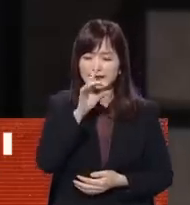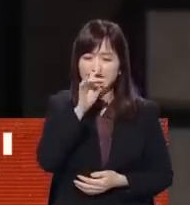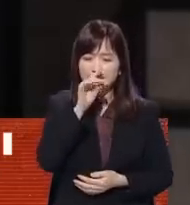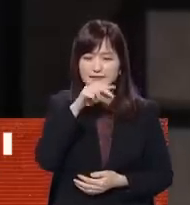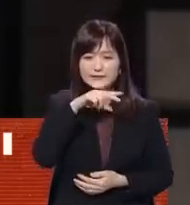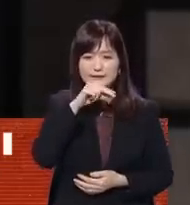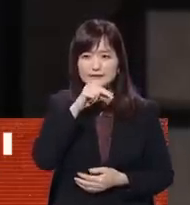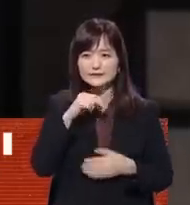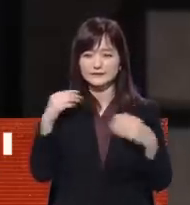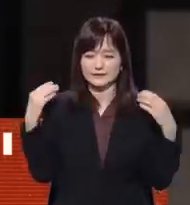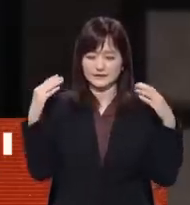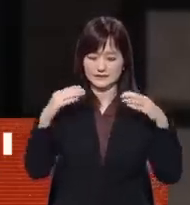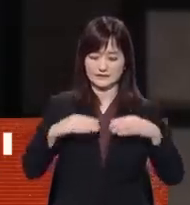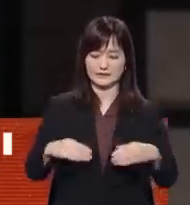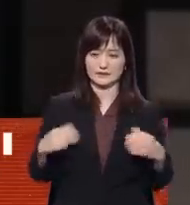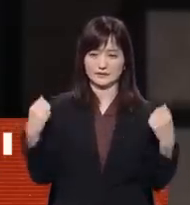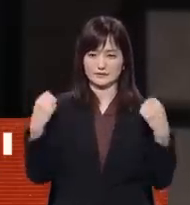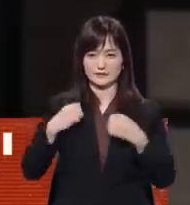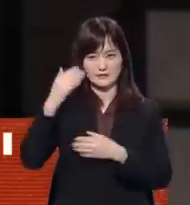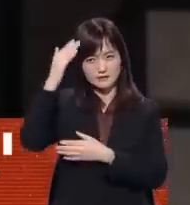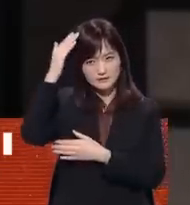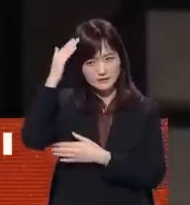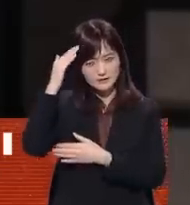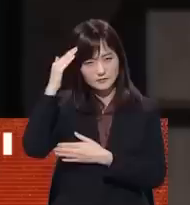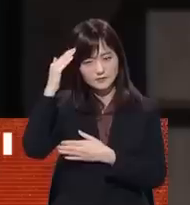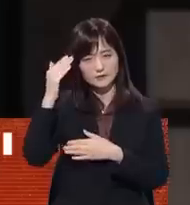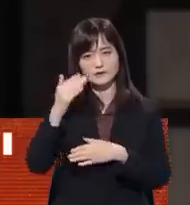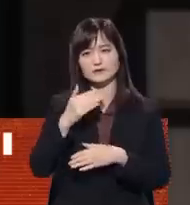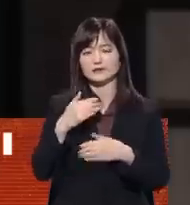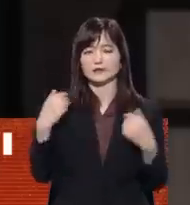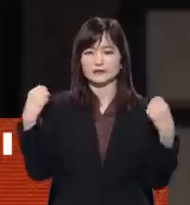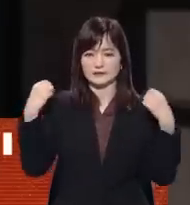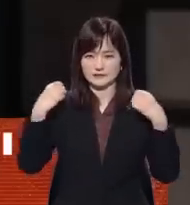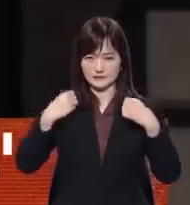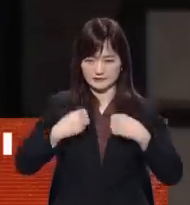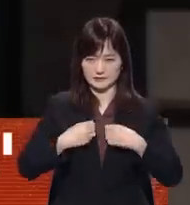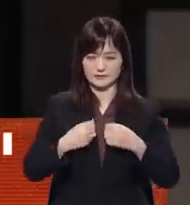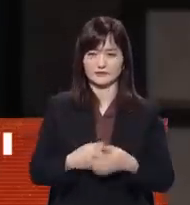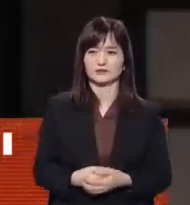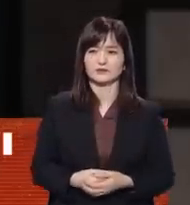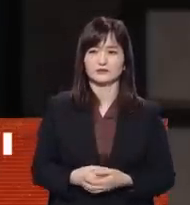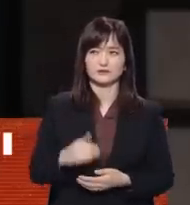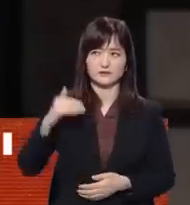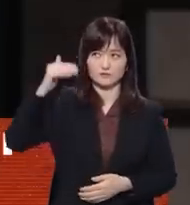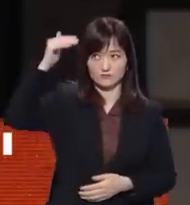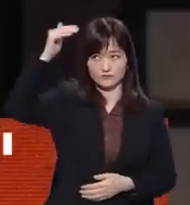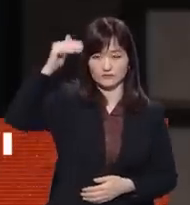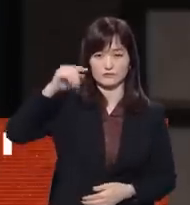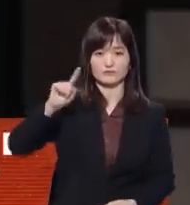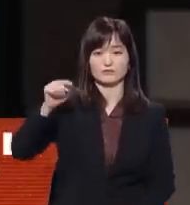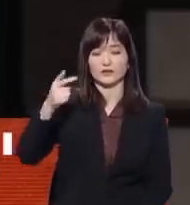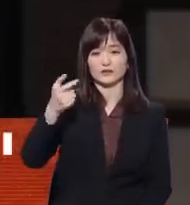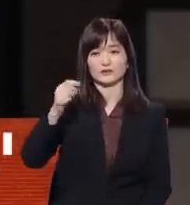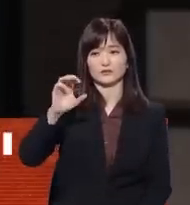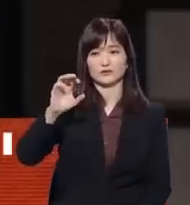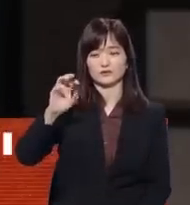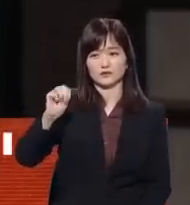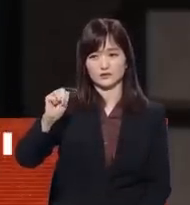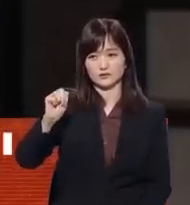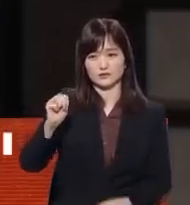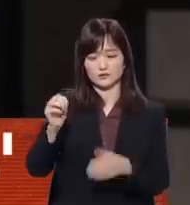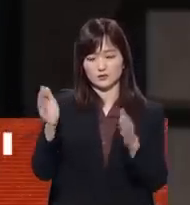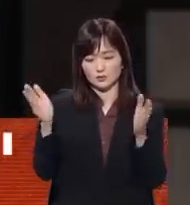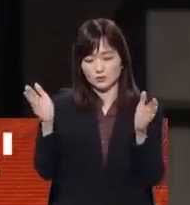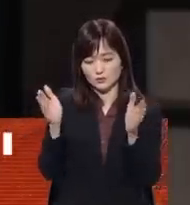자켓에 검은 티 그리고 자색 슬리퍼용 구두를 갖다가 신은 차림이었고 키가 한 160 정도의 호리호리한